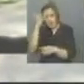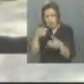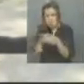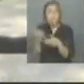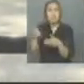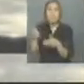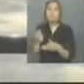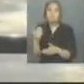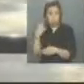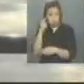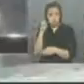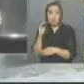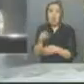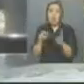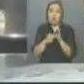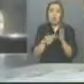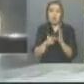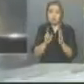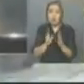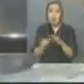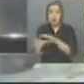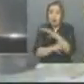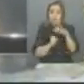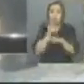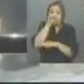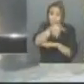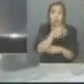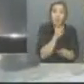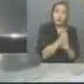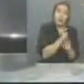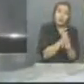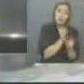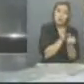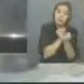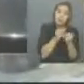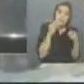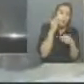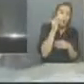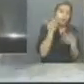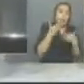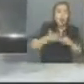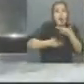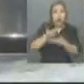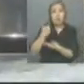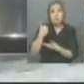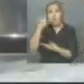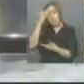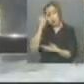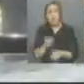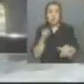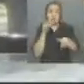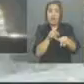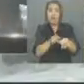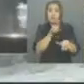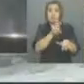จากป่าเพื่อมาเลี้ยงให้เชื่องก่อนส่งขายให้กับกลุ่มนายทุนเพราะในอดีตซื้อขายช้างที่เชือกละไม่ถึง 100,000 บาทแต่ปัจ